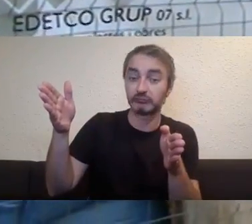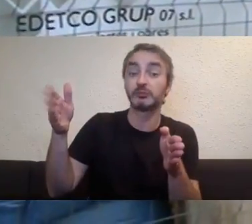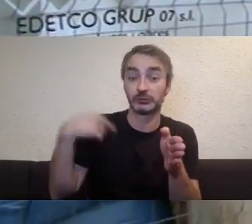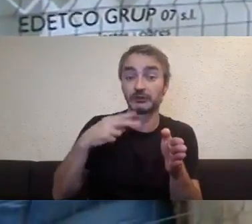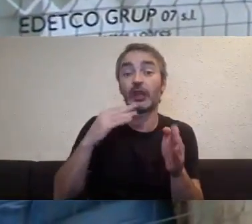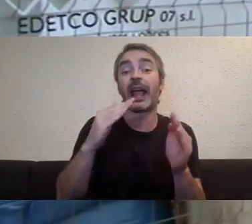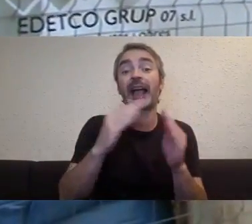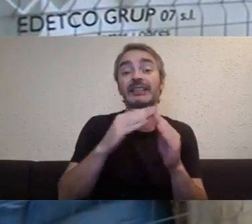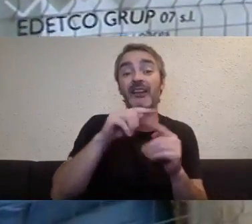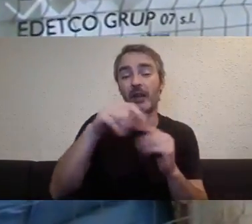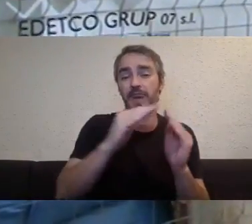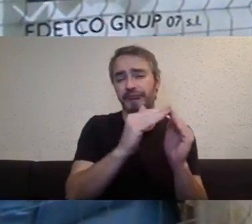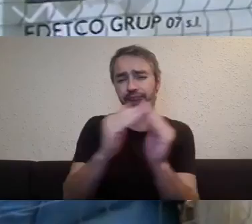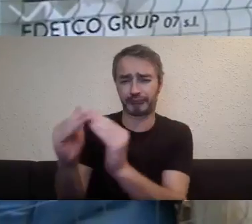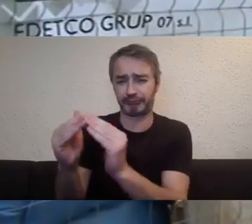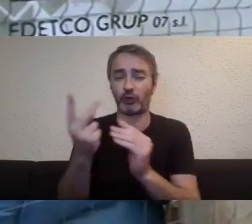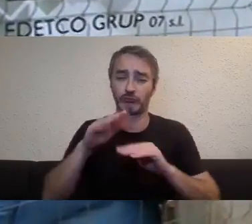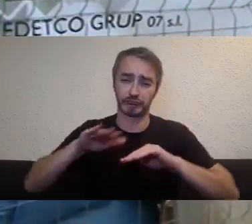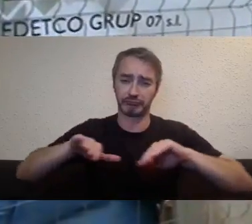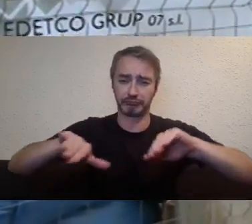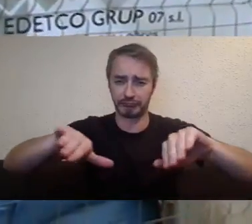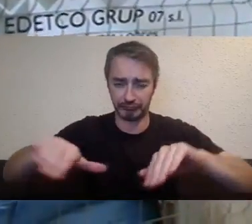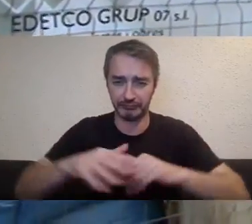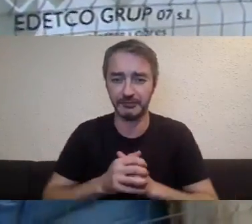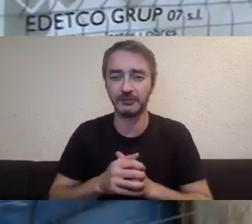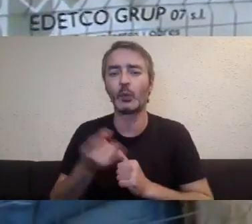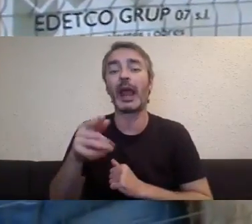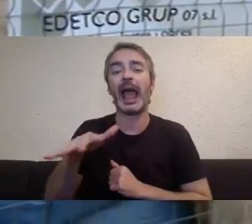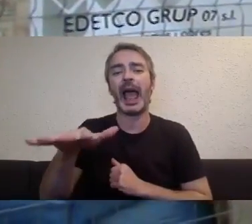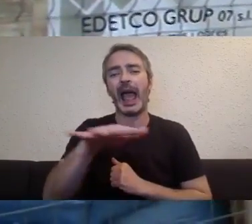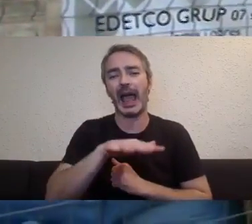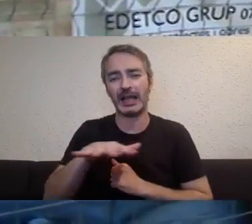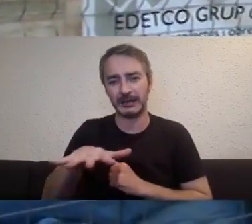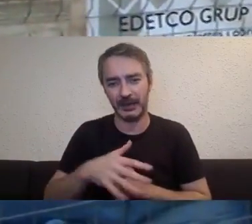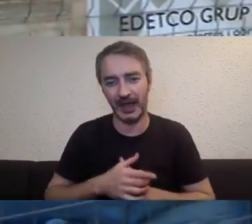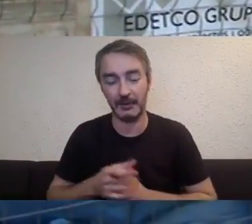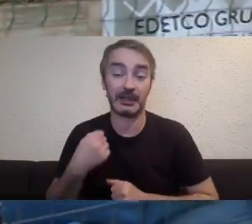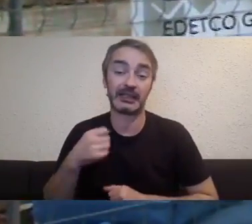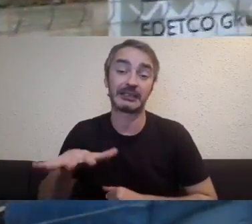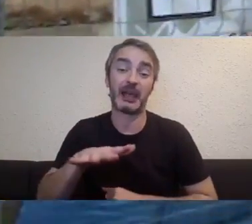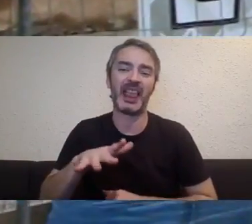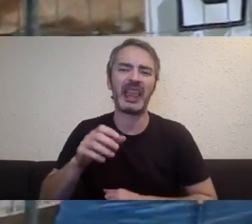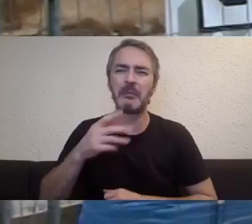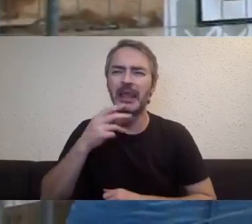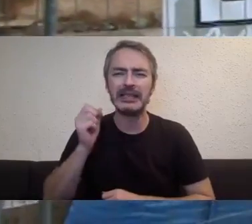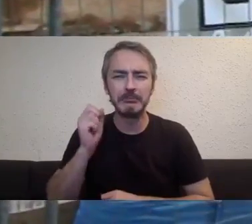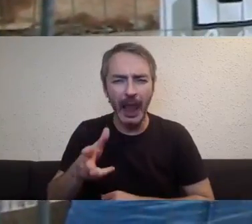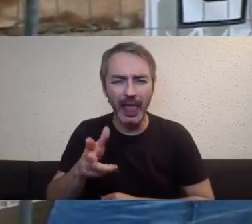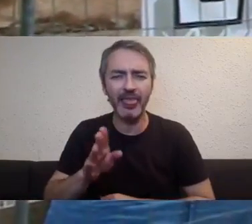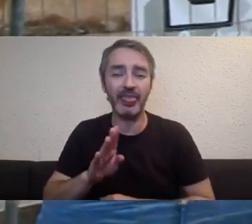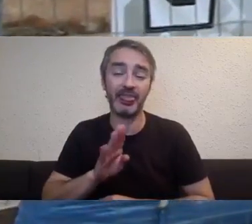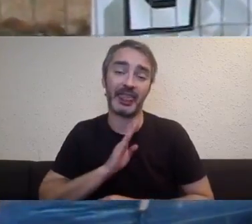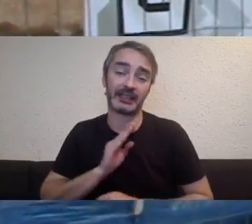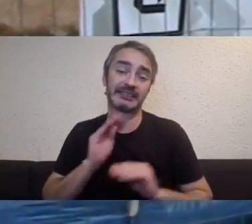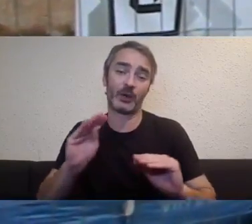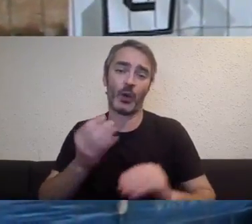havia tot un seguit de, com us deia, cases de dues plantes petitones i al final hi havia un espai més gran que havia estat un espai de l'Ajuntament, que era un esplai, podria